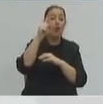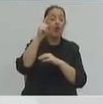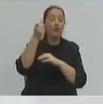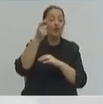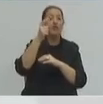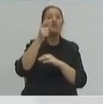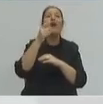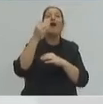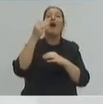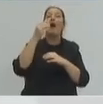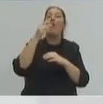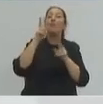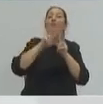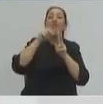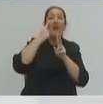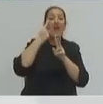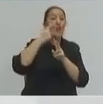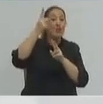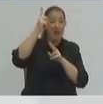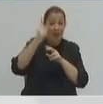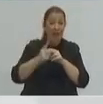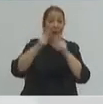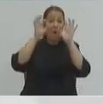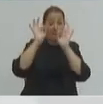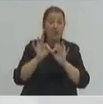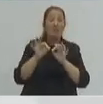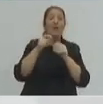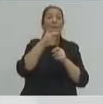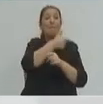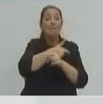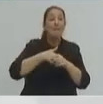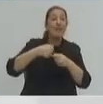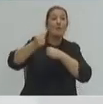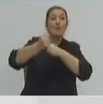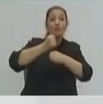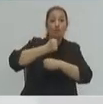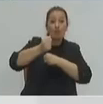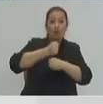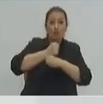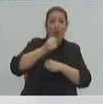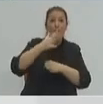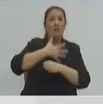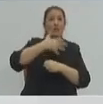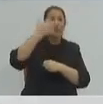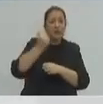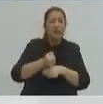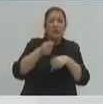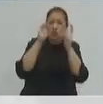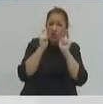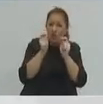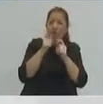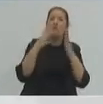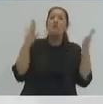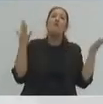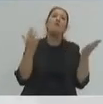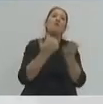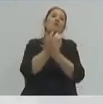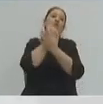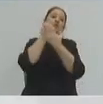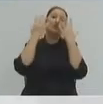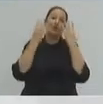Kemal Atatürk'ün önderliğinde başlatılan milli mücadele çetin şartlar altında tamamlanarak zaferle